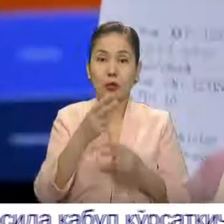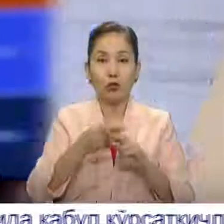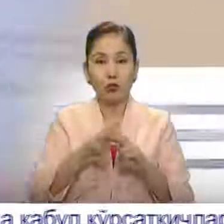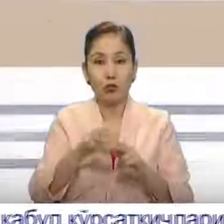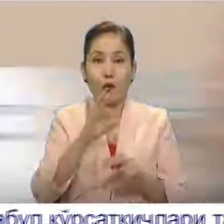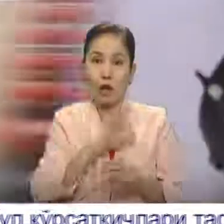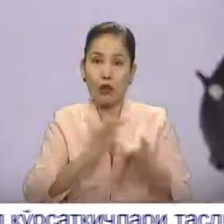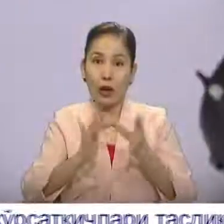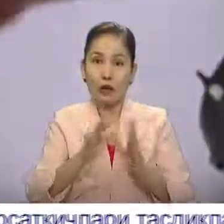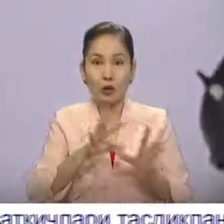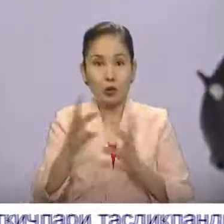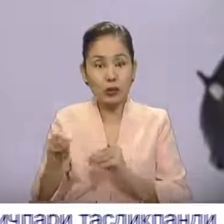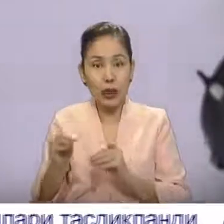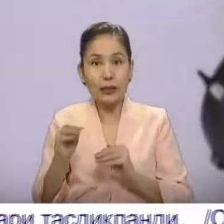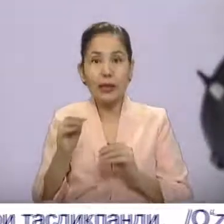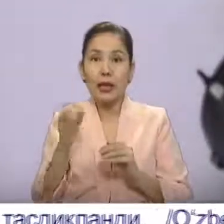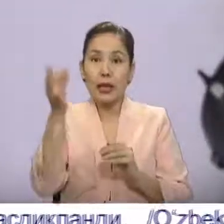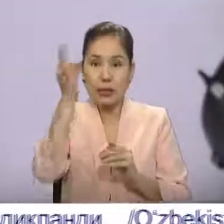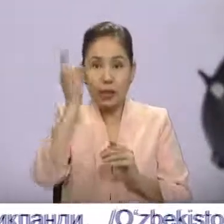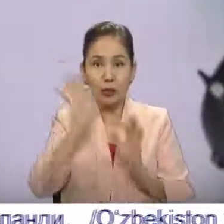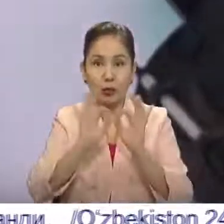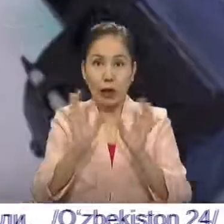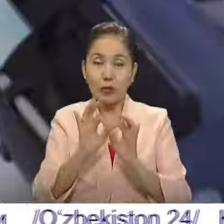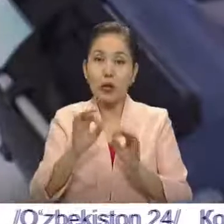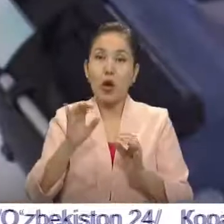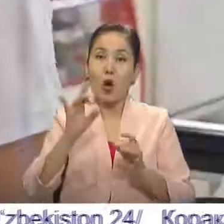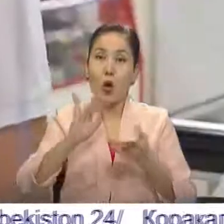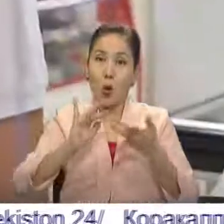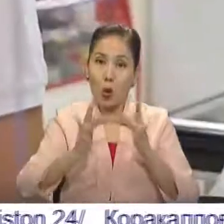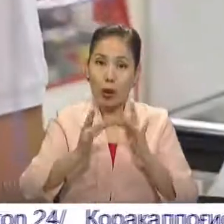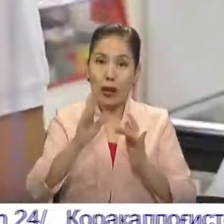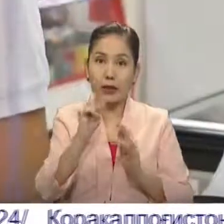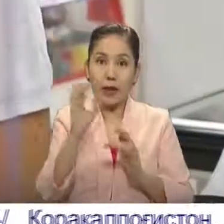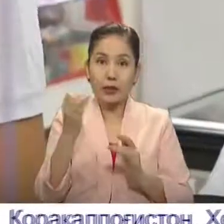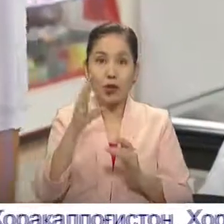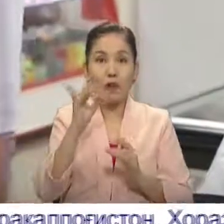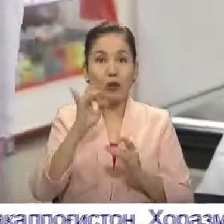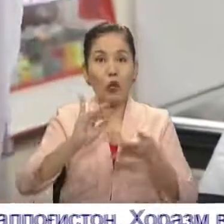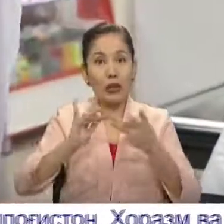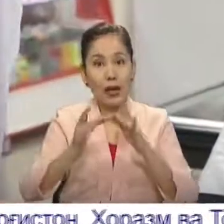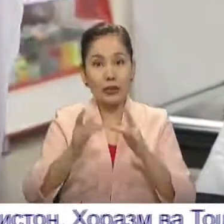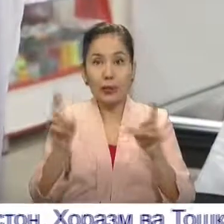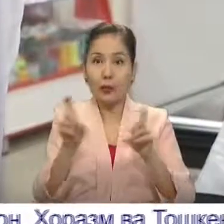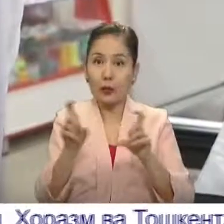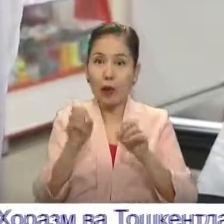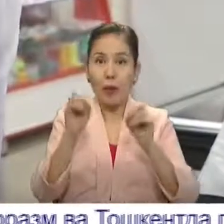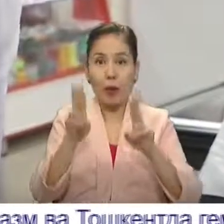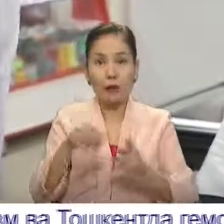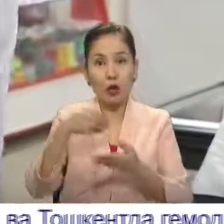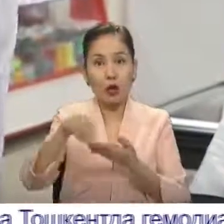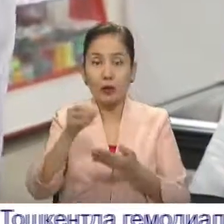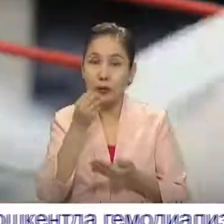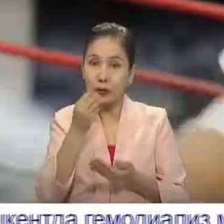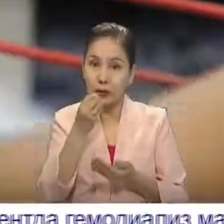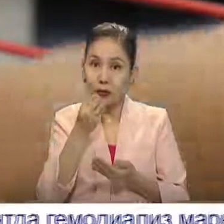tizimdan foydalanishga o'tkaziladi. Eslatib o'tamiz, onlayn nazorat kassa mashinasi yoki virtual kassa tizimiga o'tgan shoxobchalardan mahsulot xarid